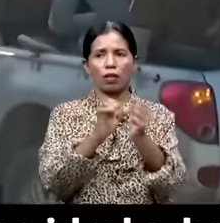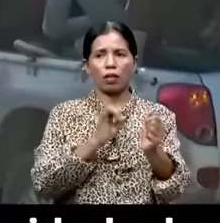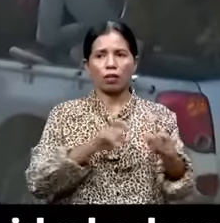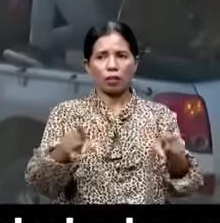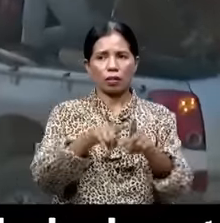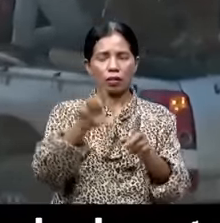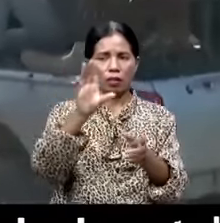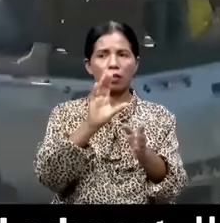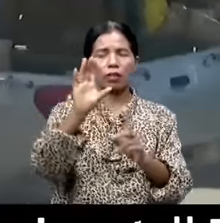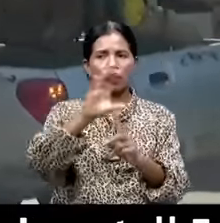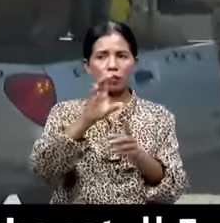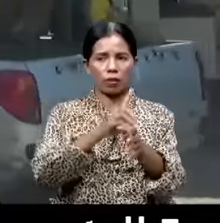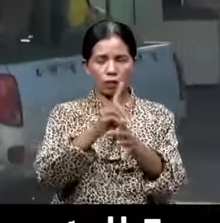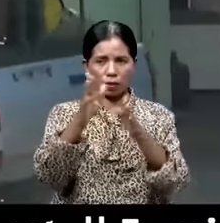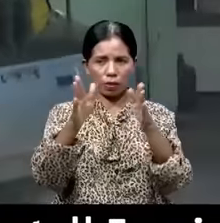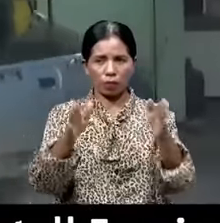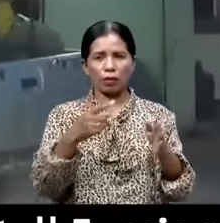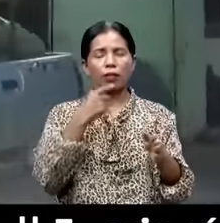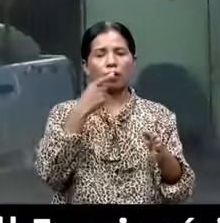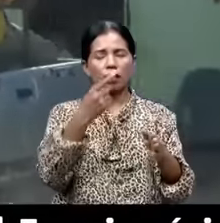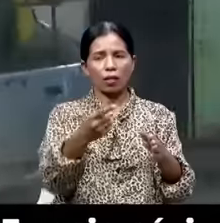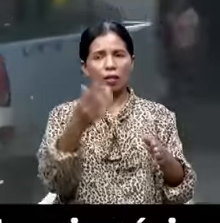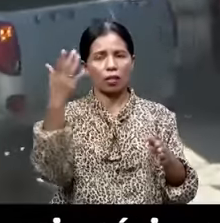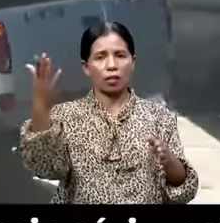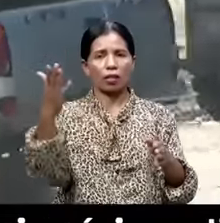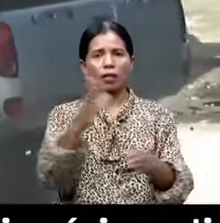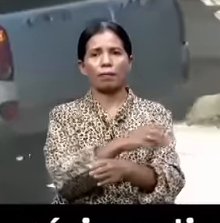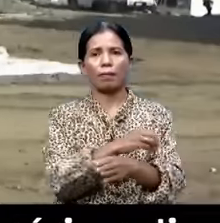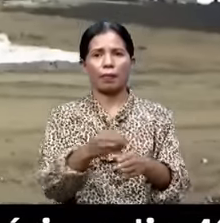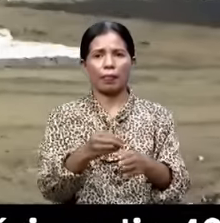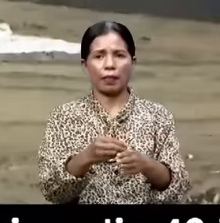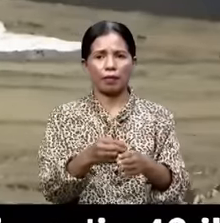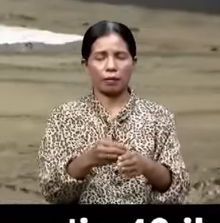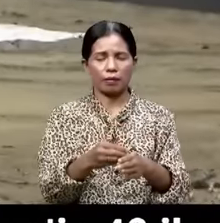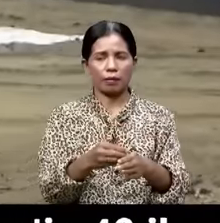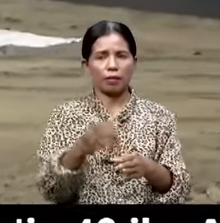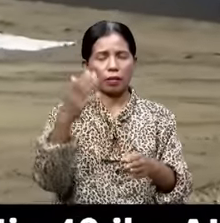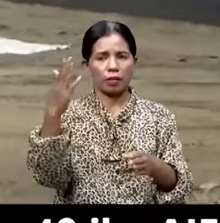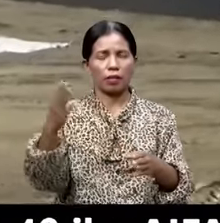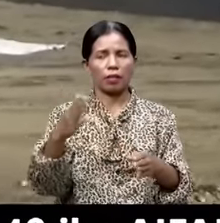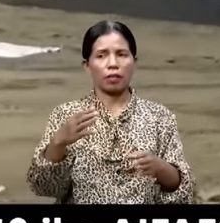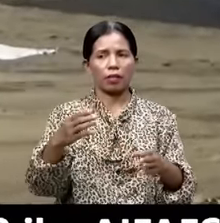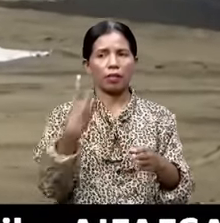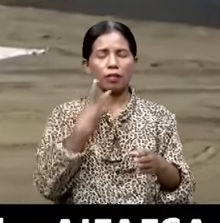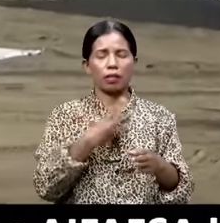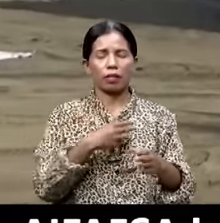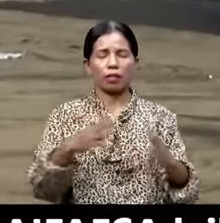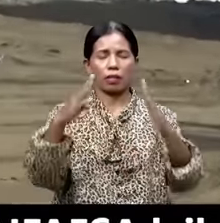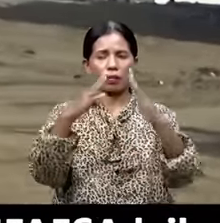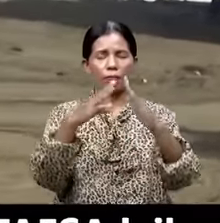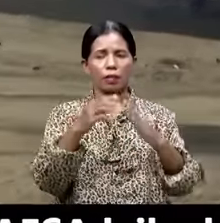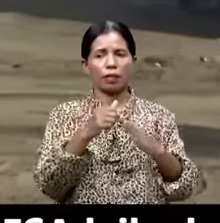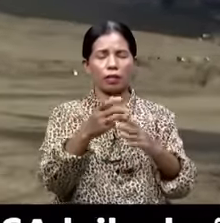Departemen Sistem Mercado o imba bijona iha vendereri tuang atau iha altar itenya nampa panian iha